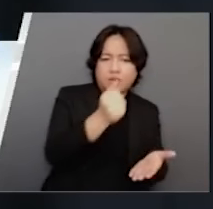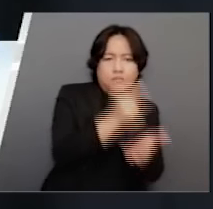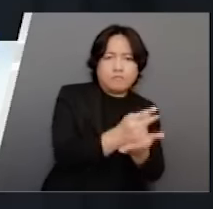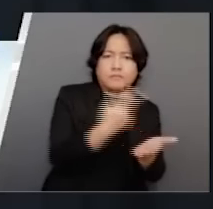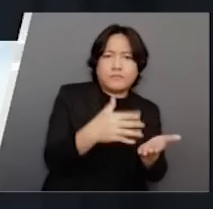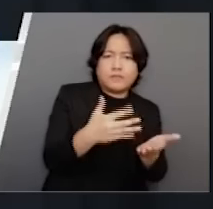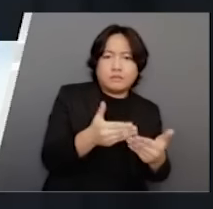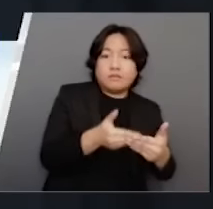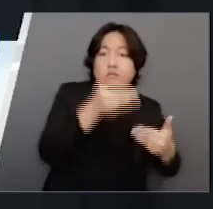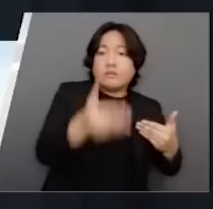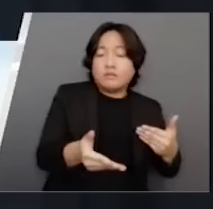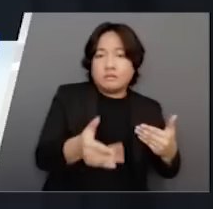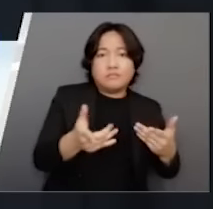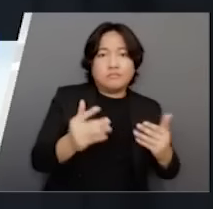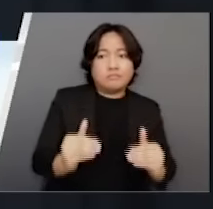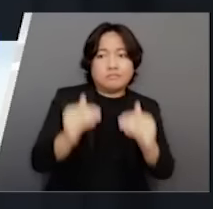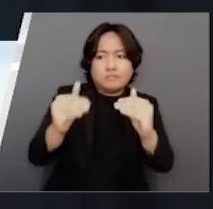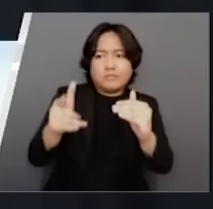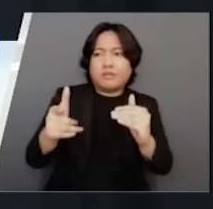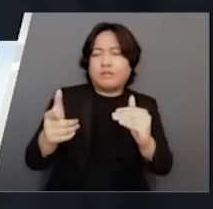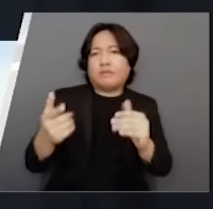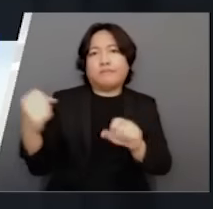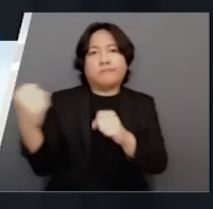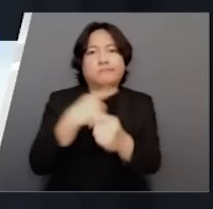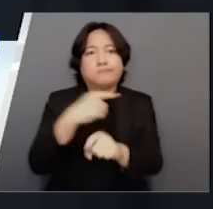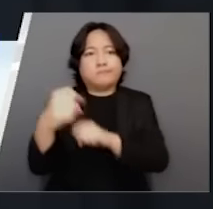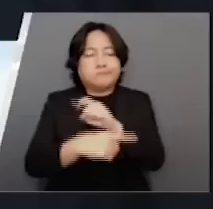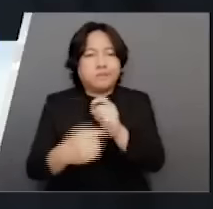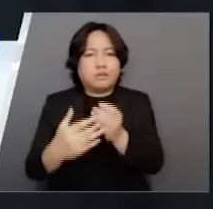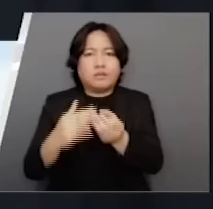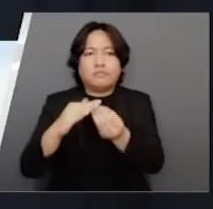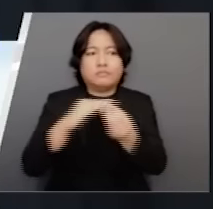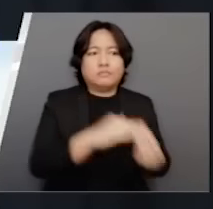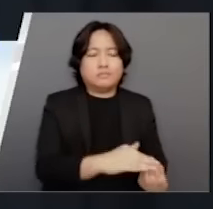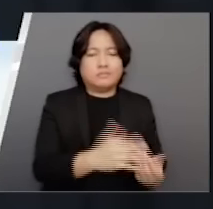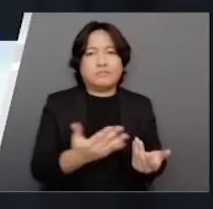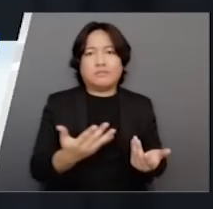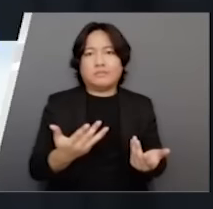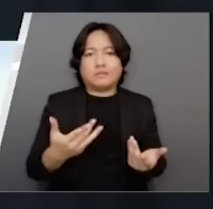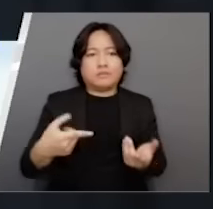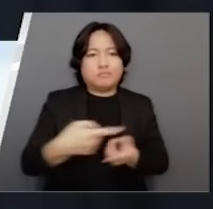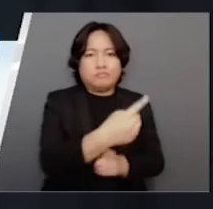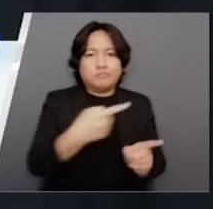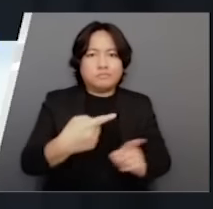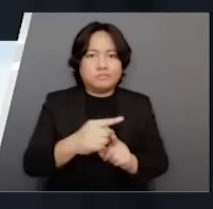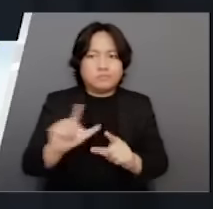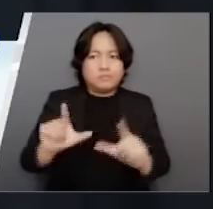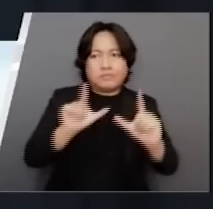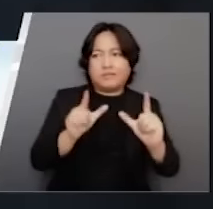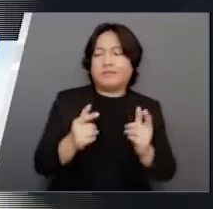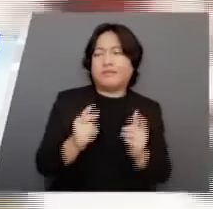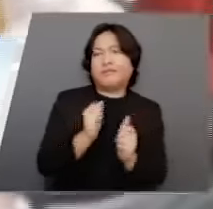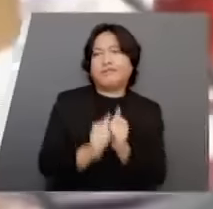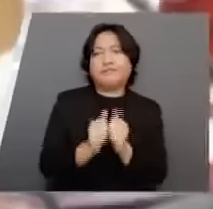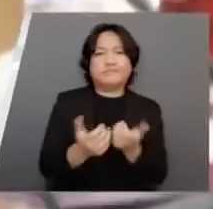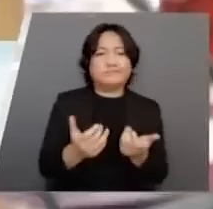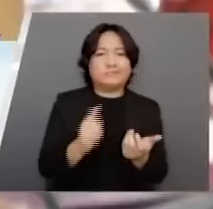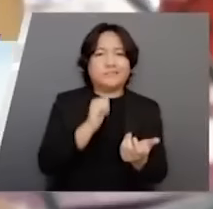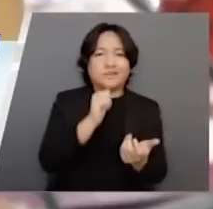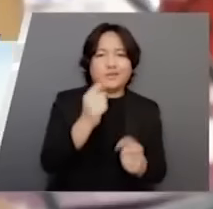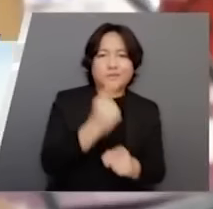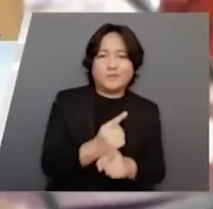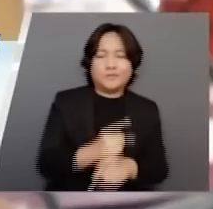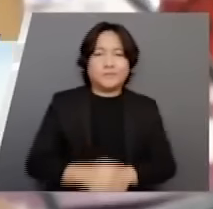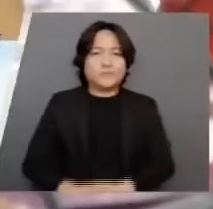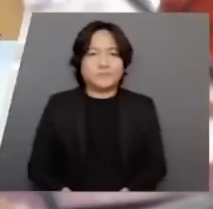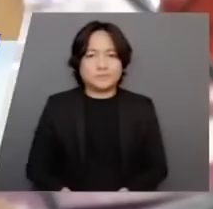pleasure. Kahit unconstitutional na, yung rules ay ginagamit pa rin. Nang